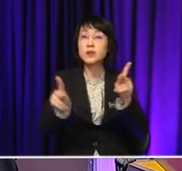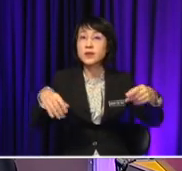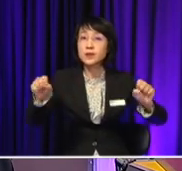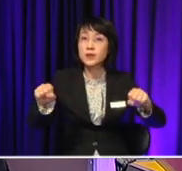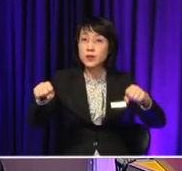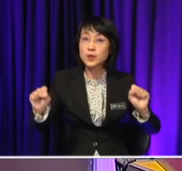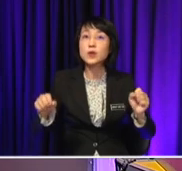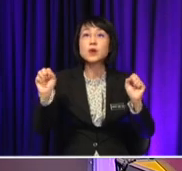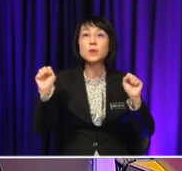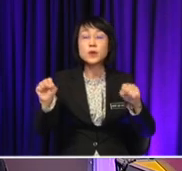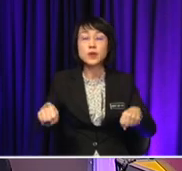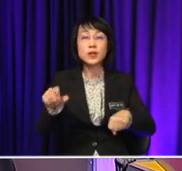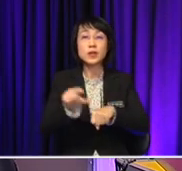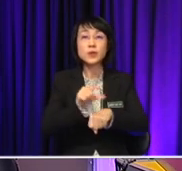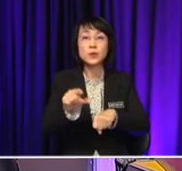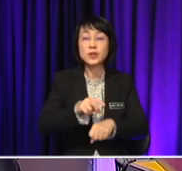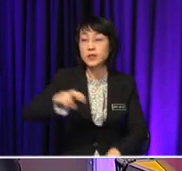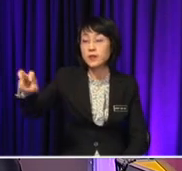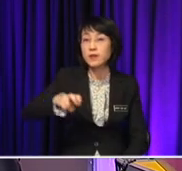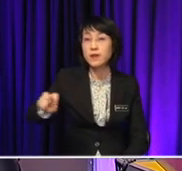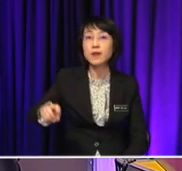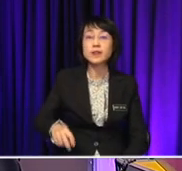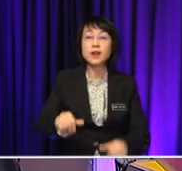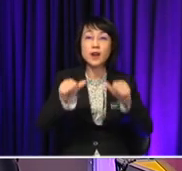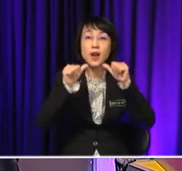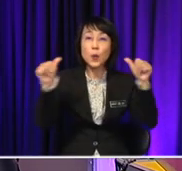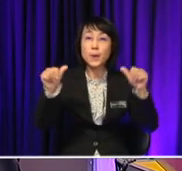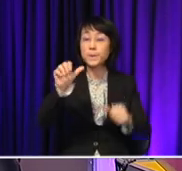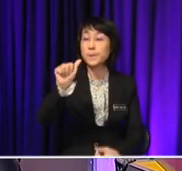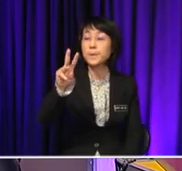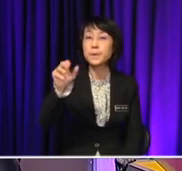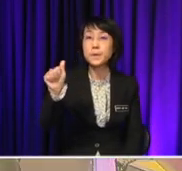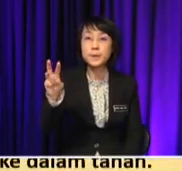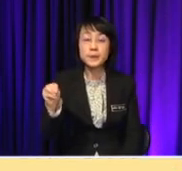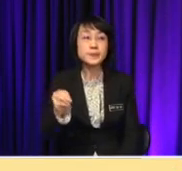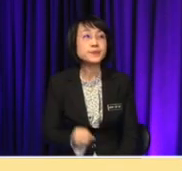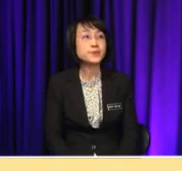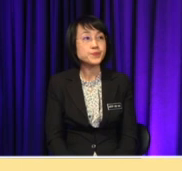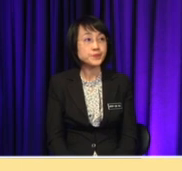elektrik Oke saya yang kedua adalah activity pertanian tradisional